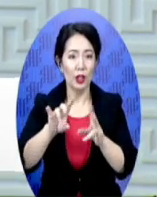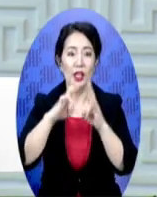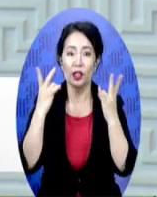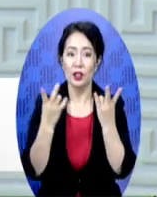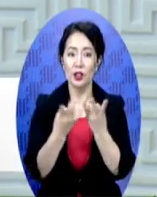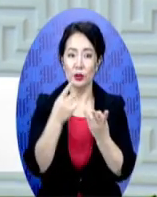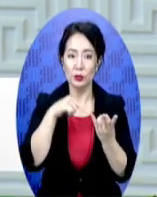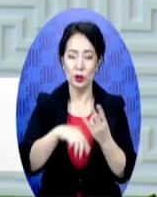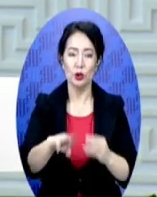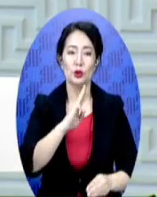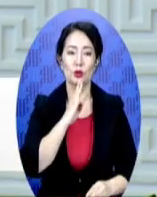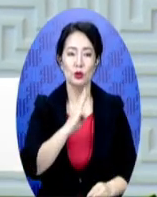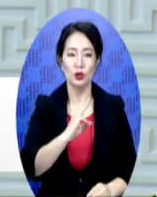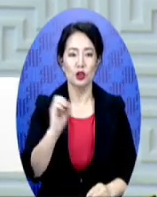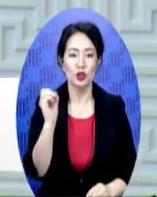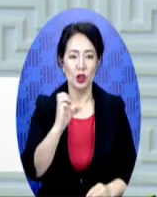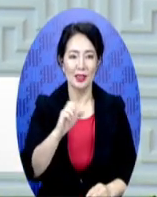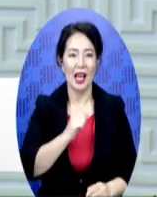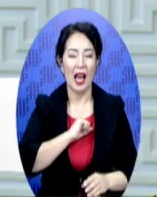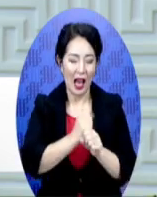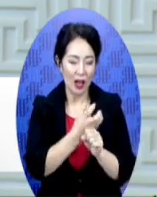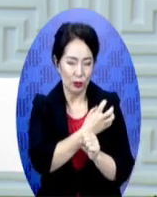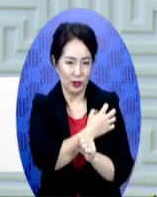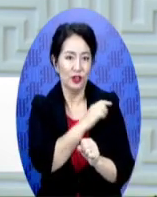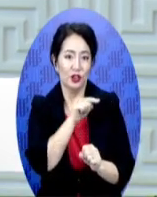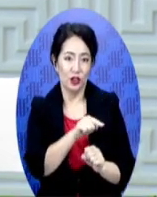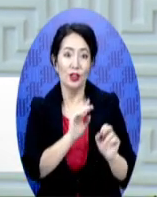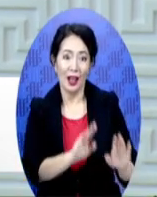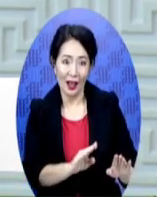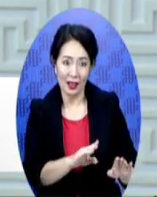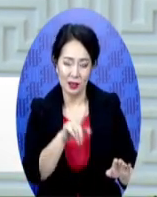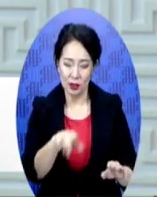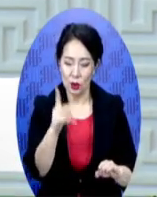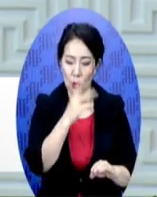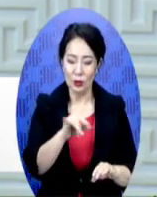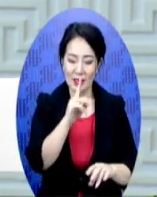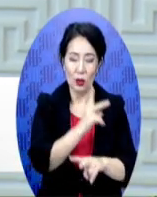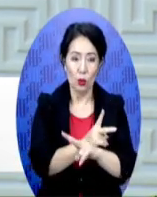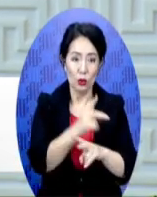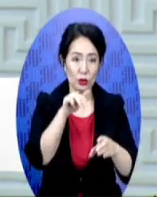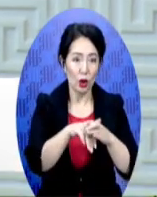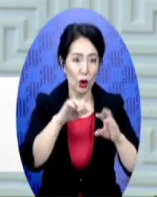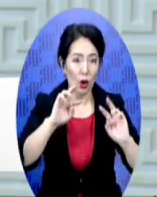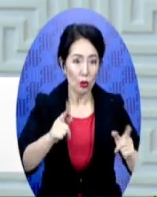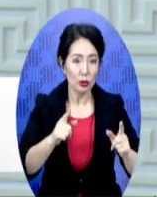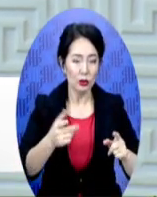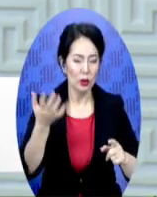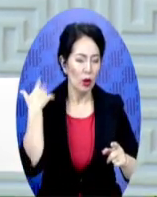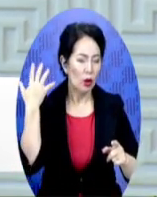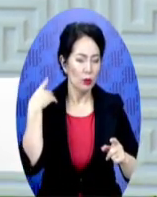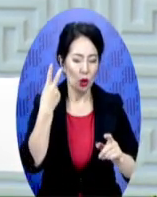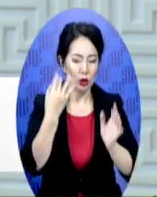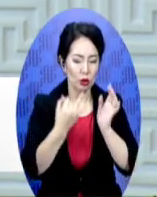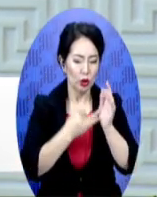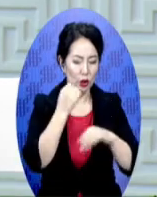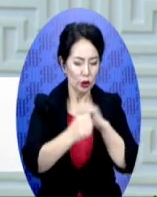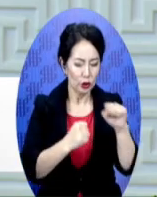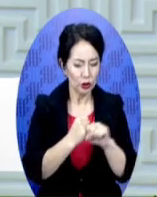хариуцлагын тогтцоог өгч үндэс зүйл болно. Монгол улсын үндсүүлд оруулсан удаагийн нэг өөрчлөлт нь өнгөрсөн 27 жилийн олд амжилтад